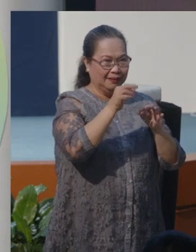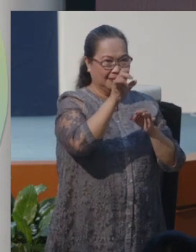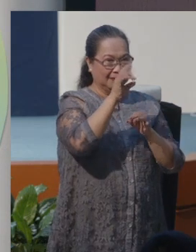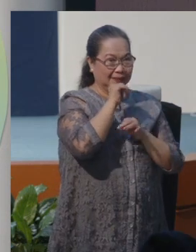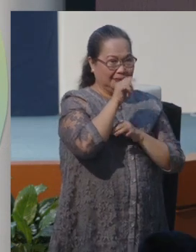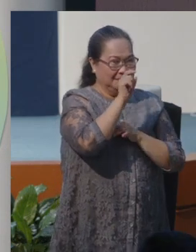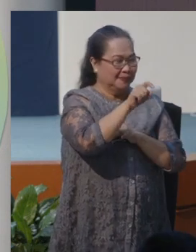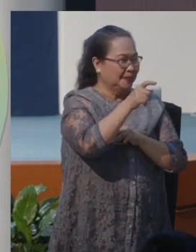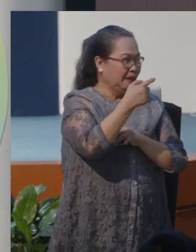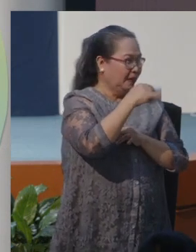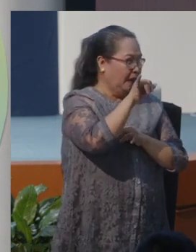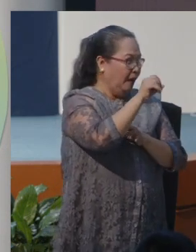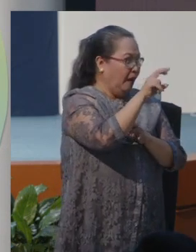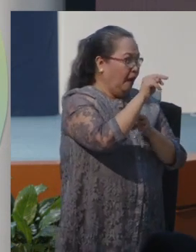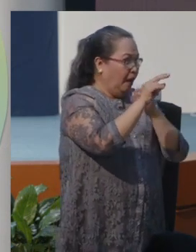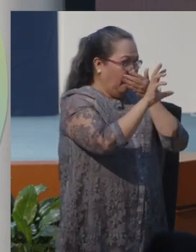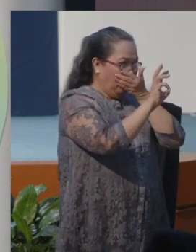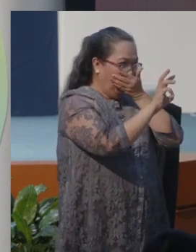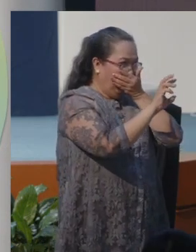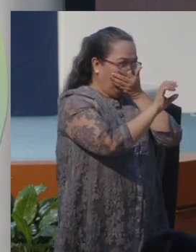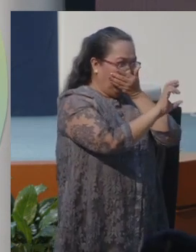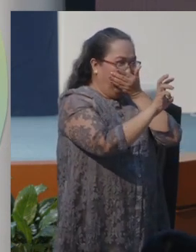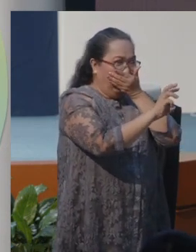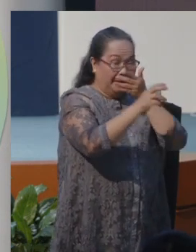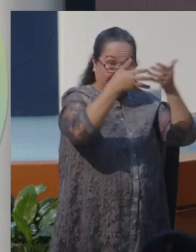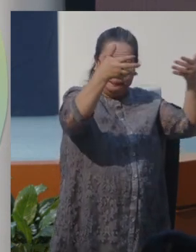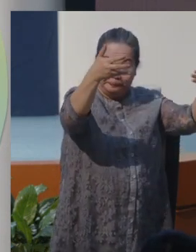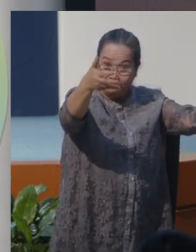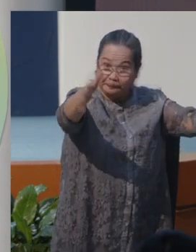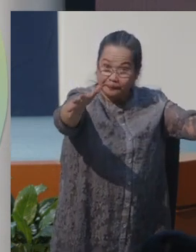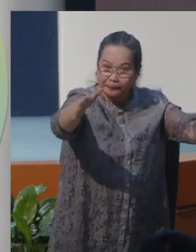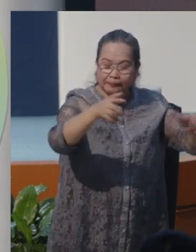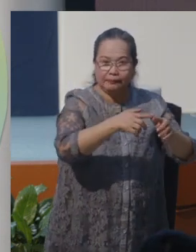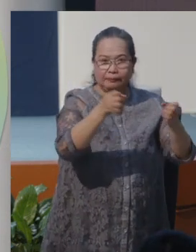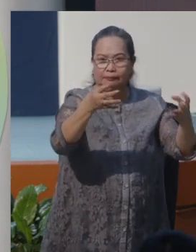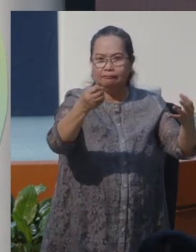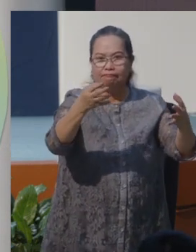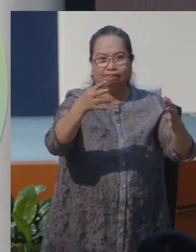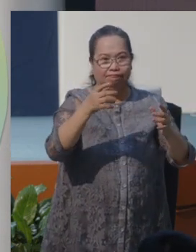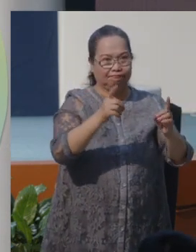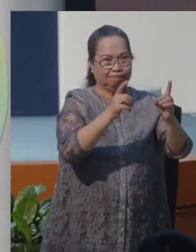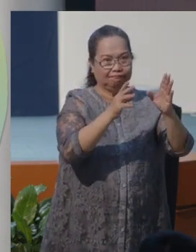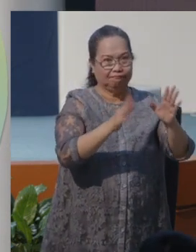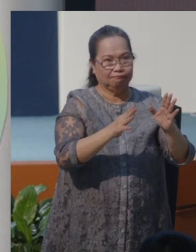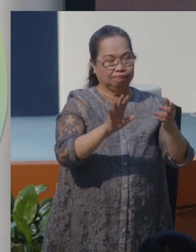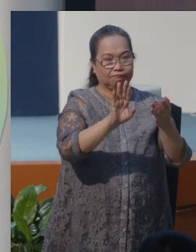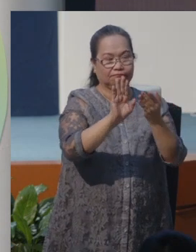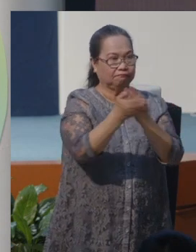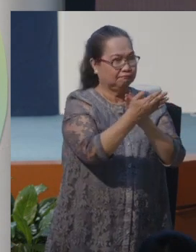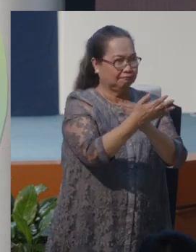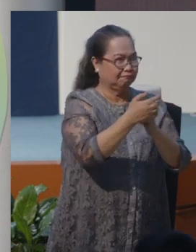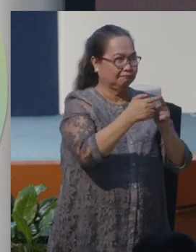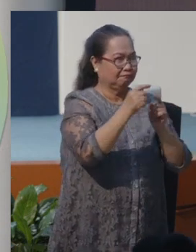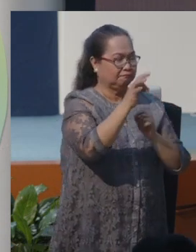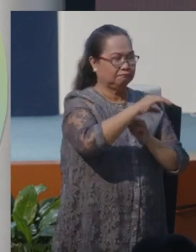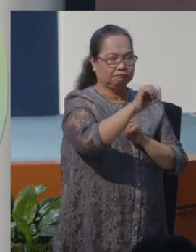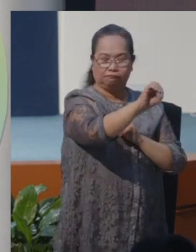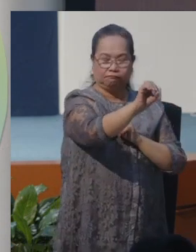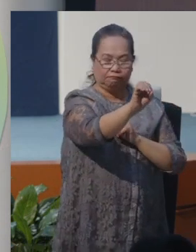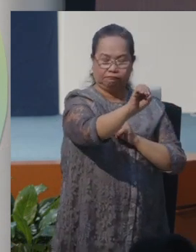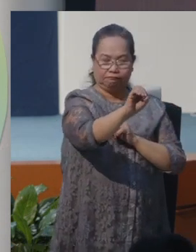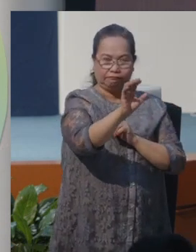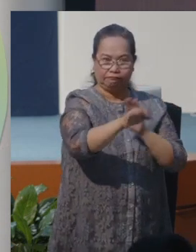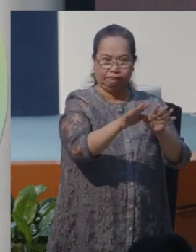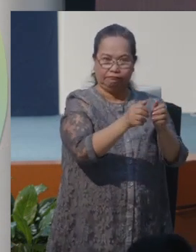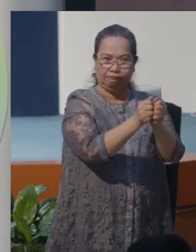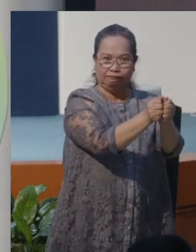na sabi sa John 6:66, after this, many of his disciples turned back and no longer walked